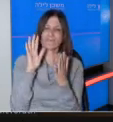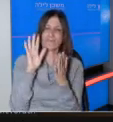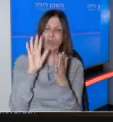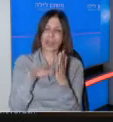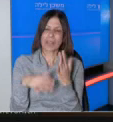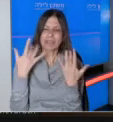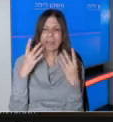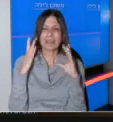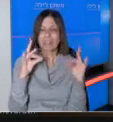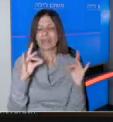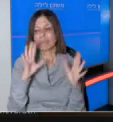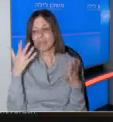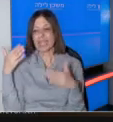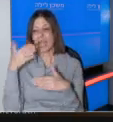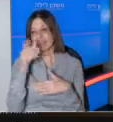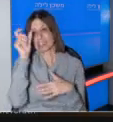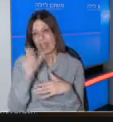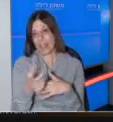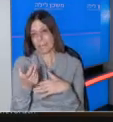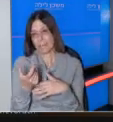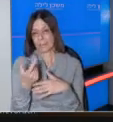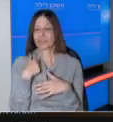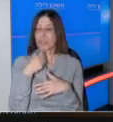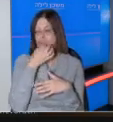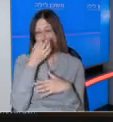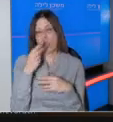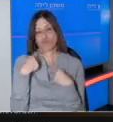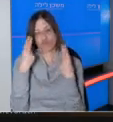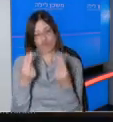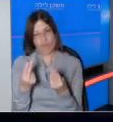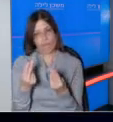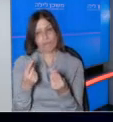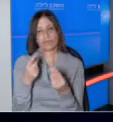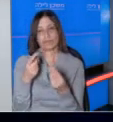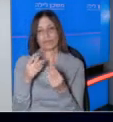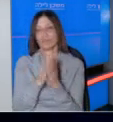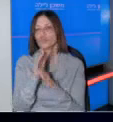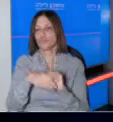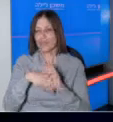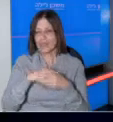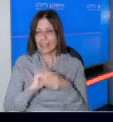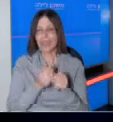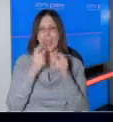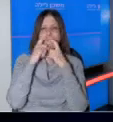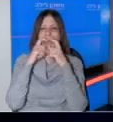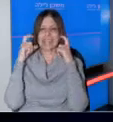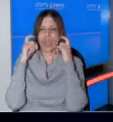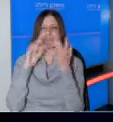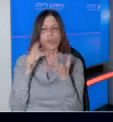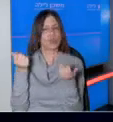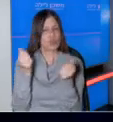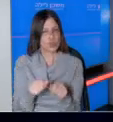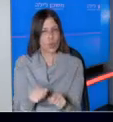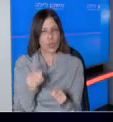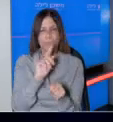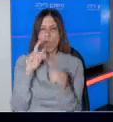אדם, ואתה יודע... אני שואל עוד הפעם, פרופסור מבורך, שטיפת ידיים, מסכות במקומות סגורים,